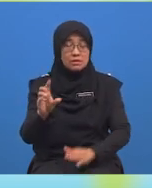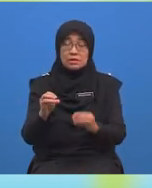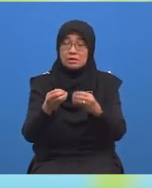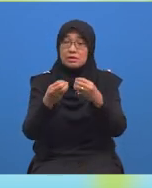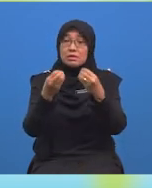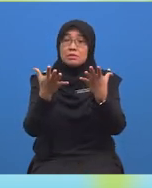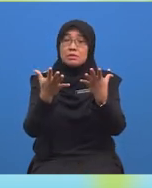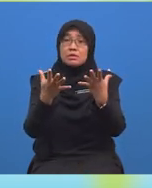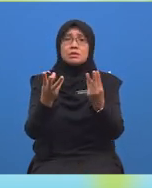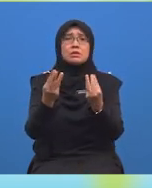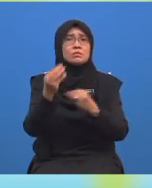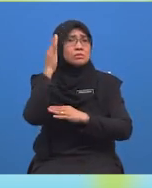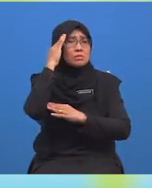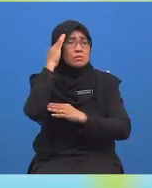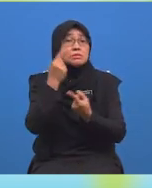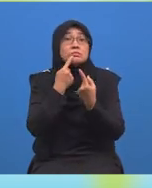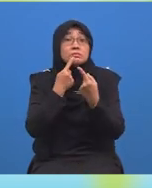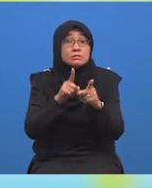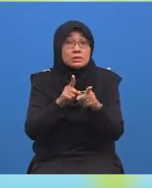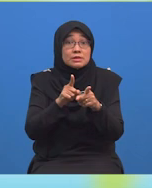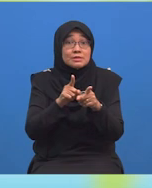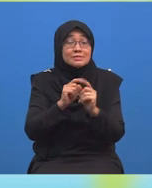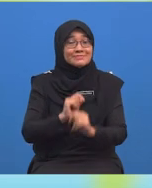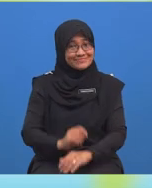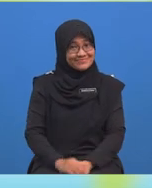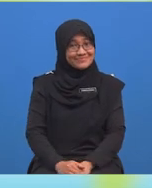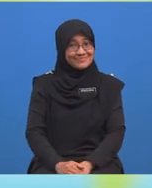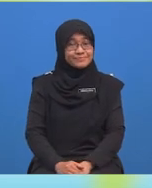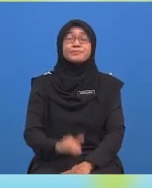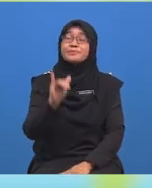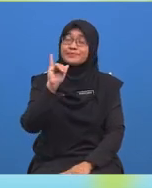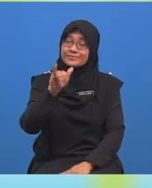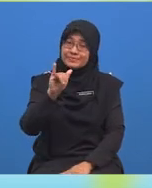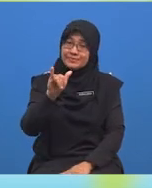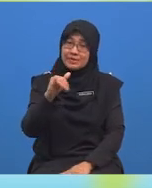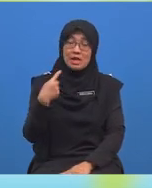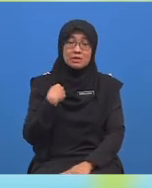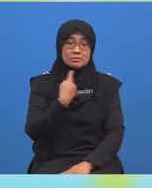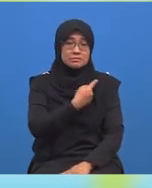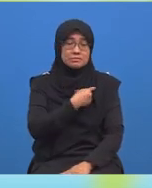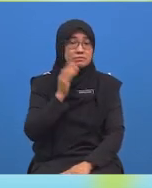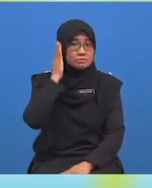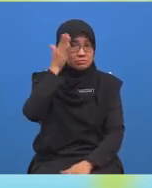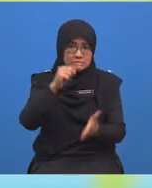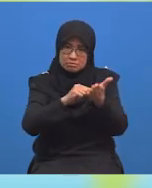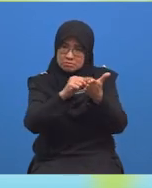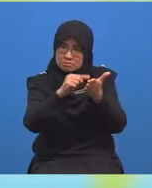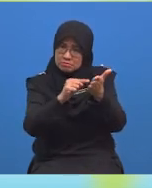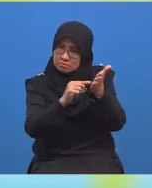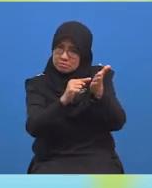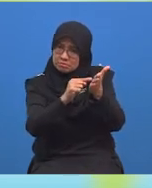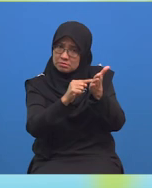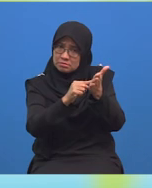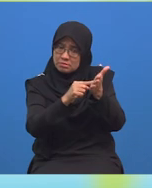Bagaimana kita hendak tentukan jawapannya ya murid-murid? Ya, kita akan kira bilangan